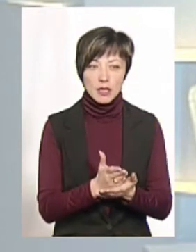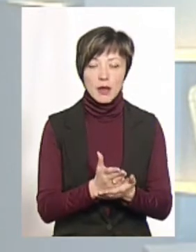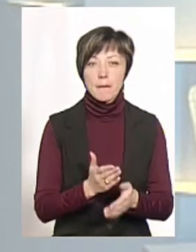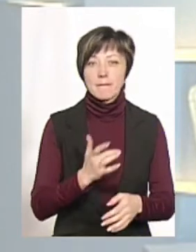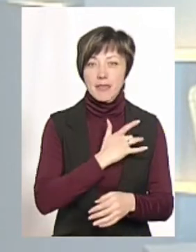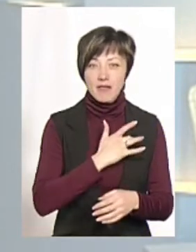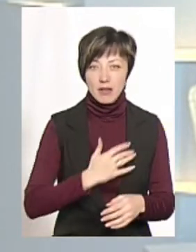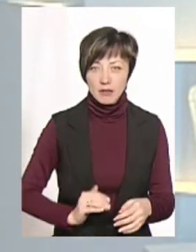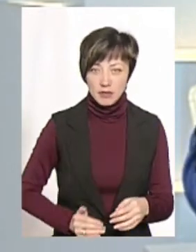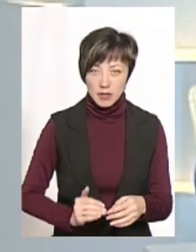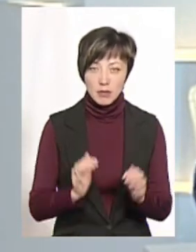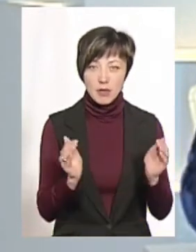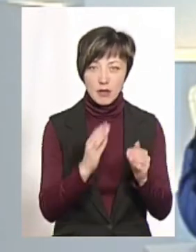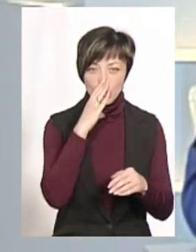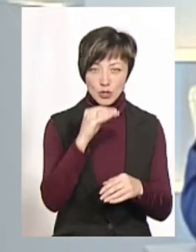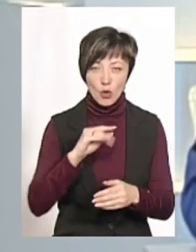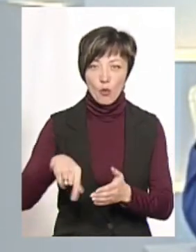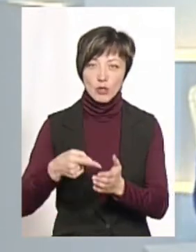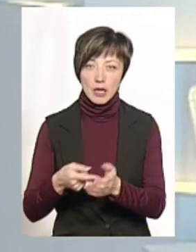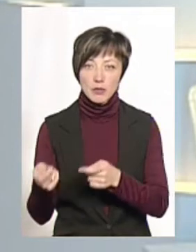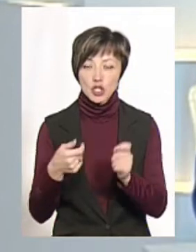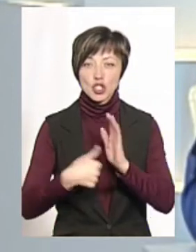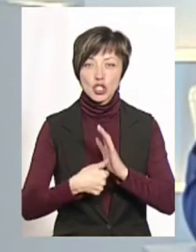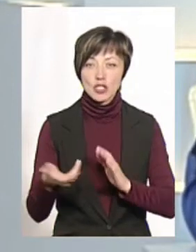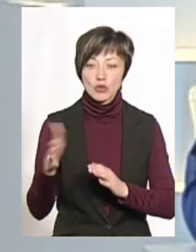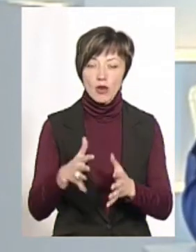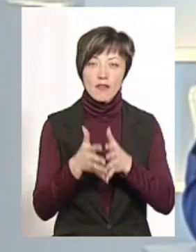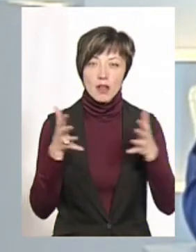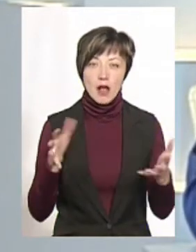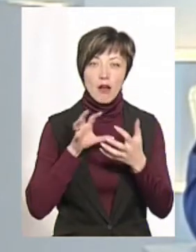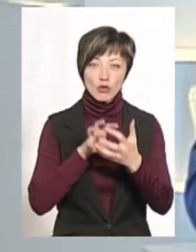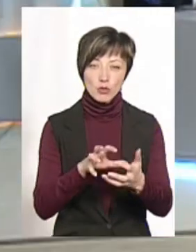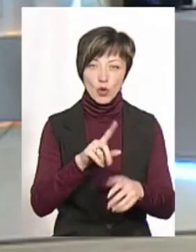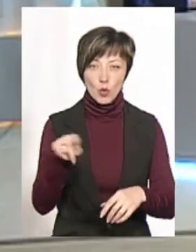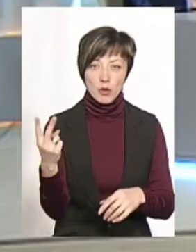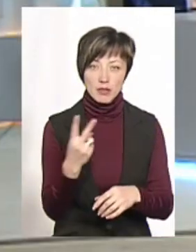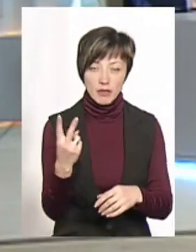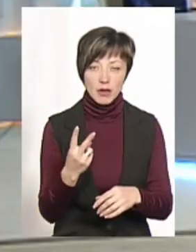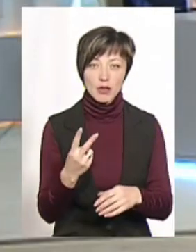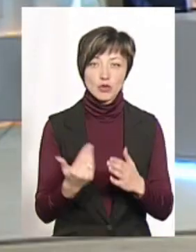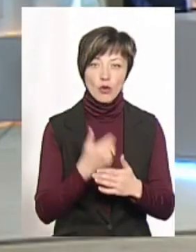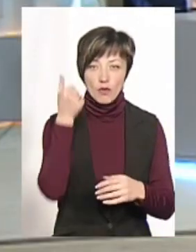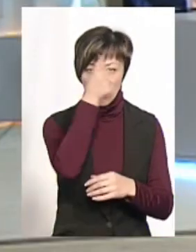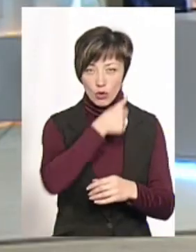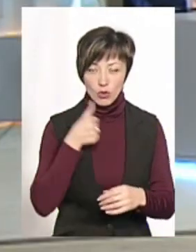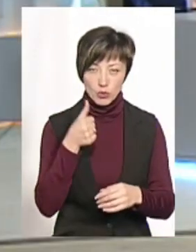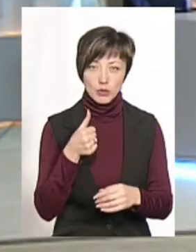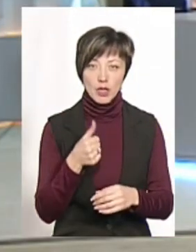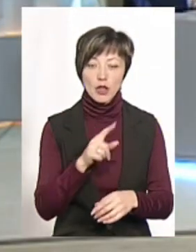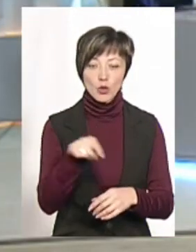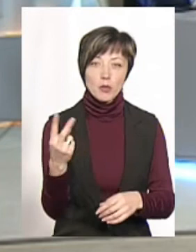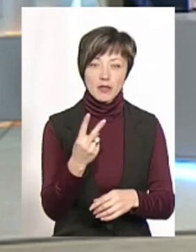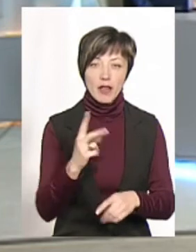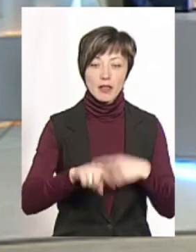приватним перевізником малий габарит, і комунальним перевізником 6 великогабаритних автобусів, які вийдуть з нового року безпосередньо на